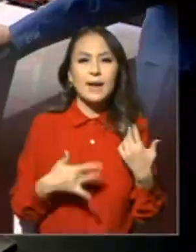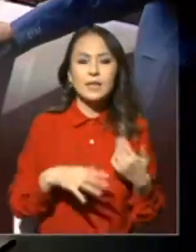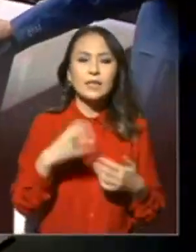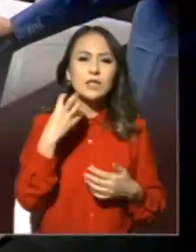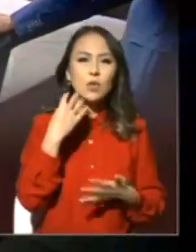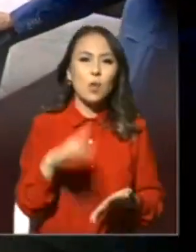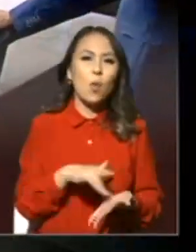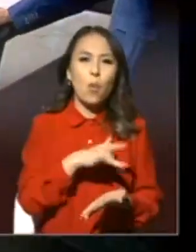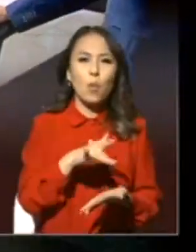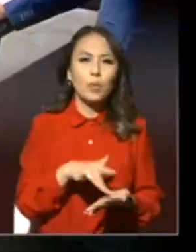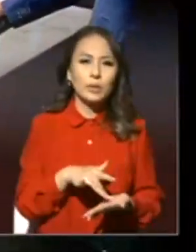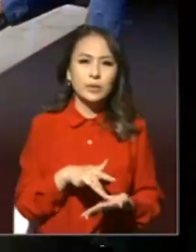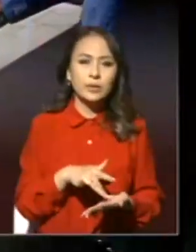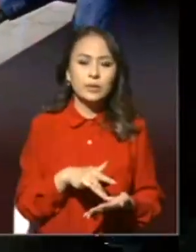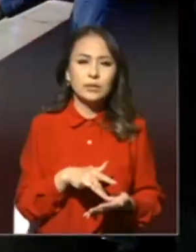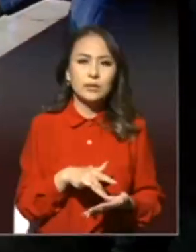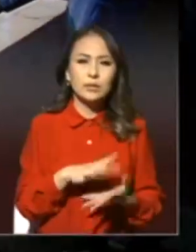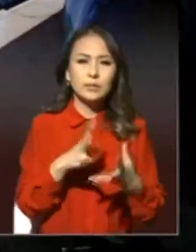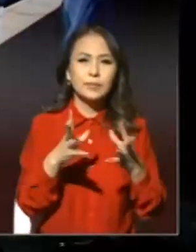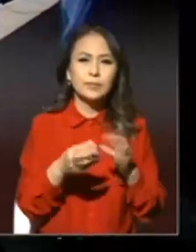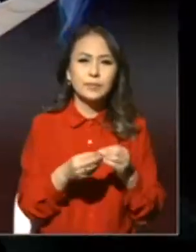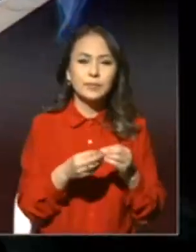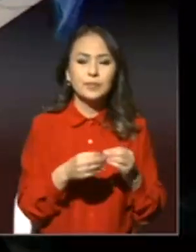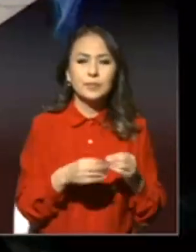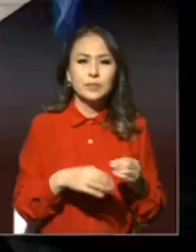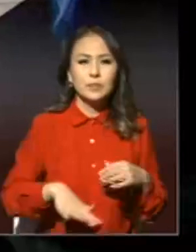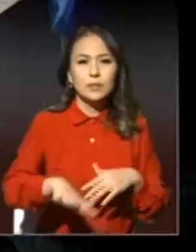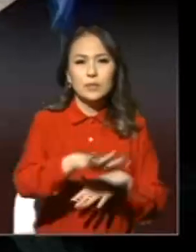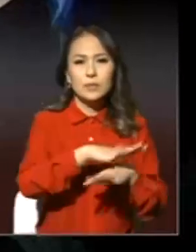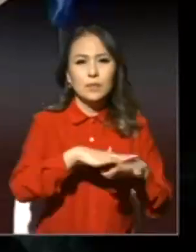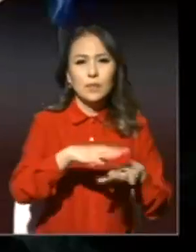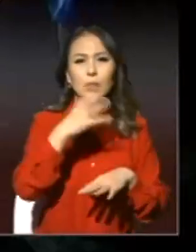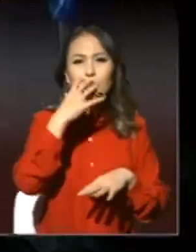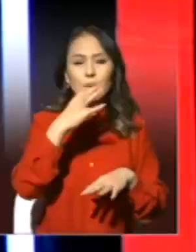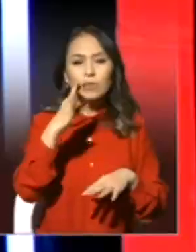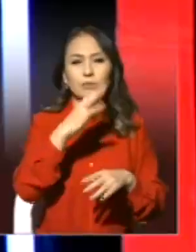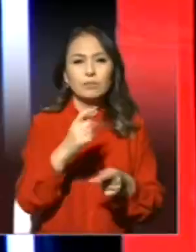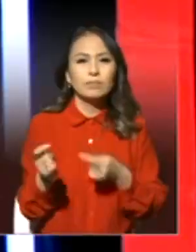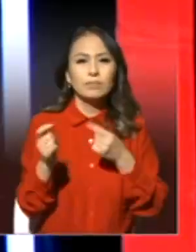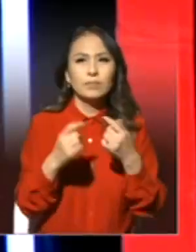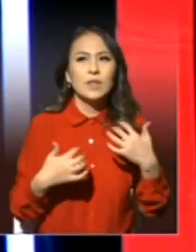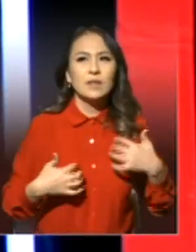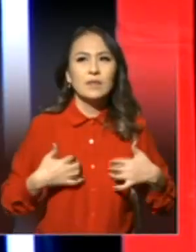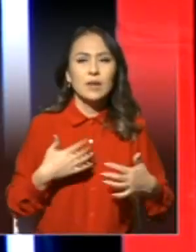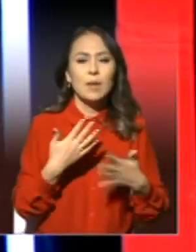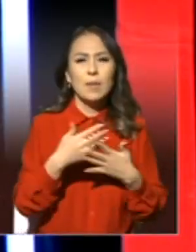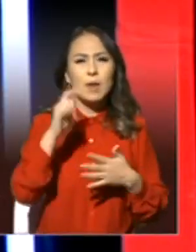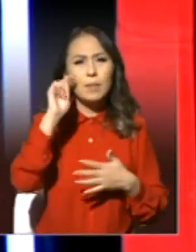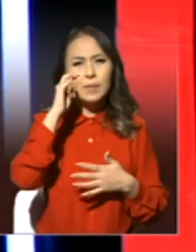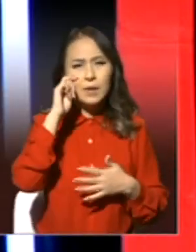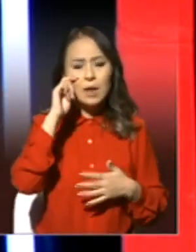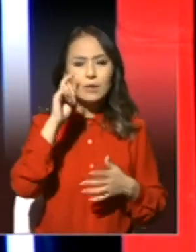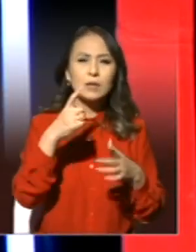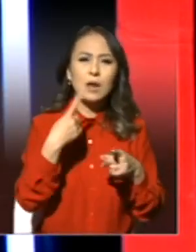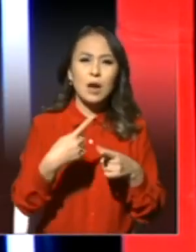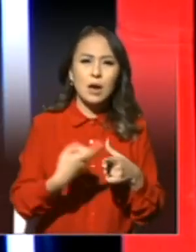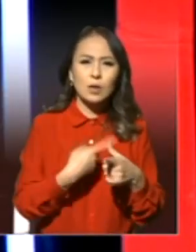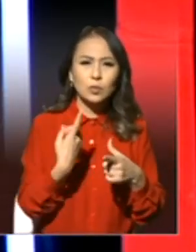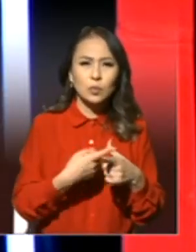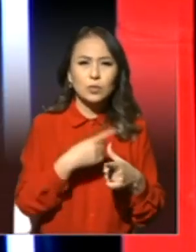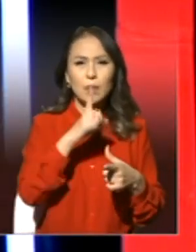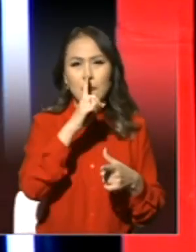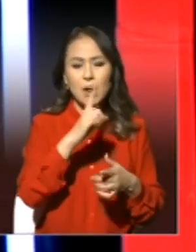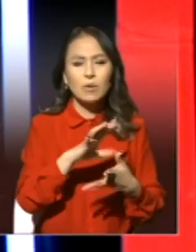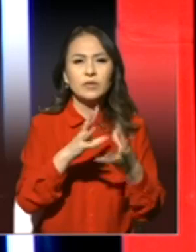облыстары өз өнімдерін неғұрлым оңтүстік аймақтағы көрші мемлекеттерге шығаруға асығады. Мысалға пияз өнімдері, картоп, жүзім дейміз ба, басқалар мысалға.